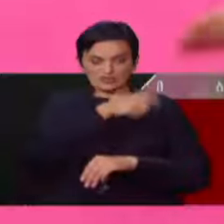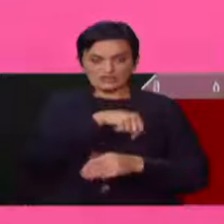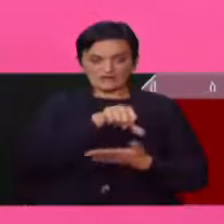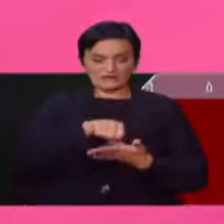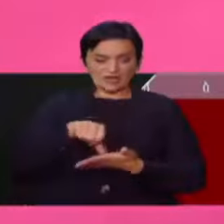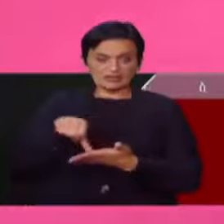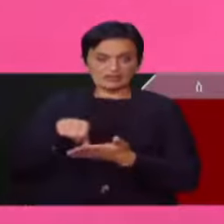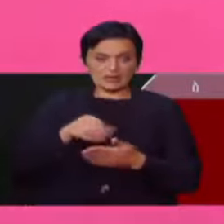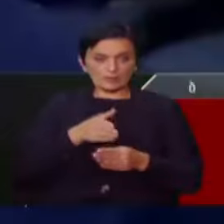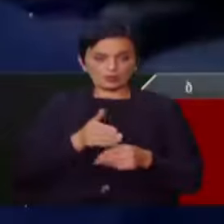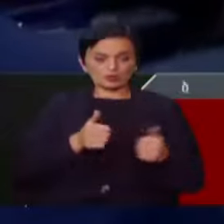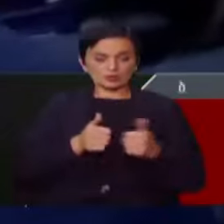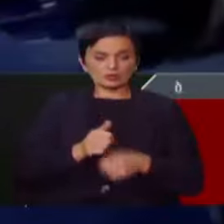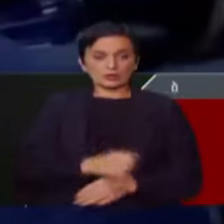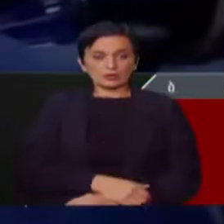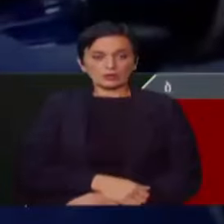esreban.